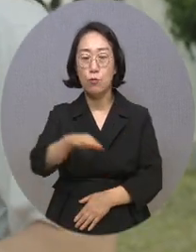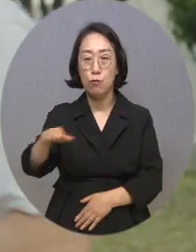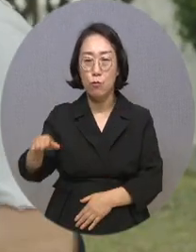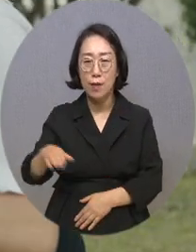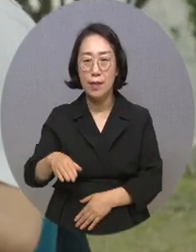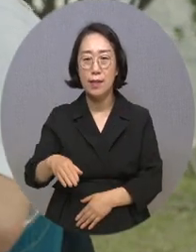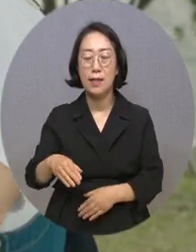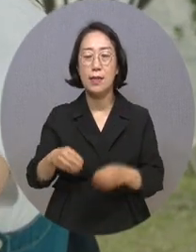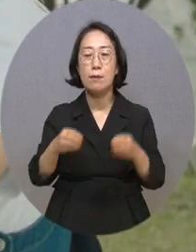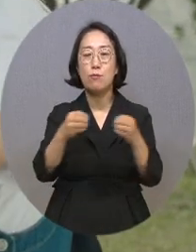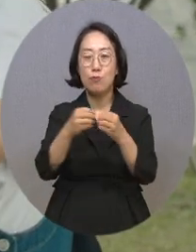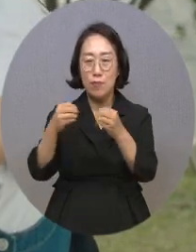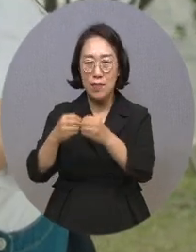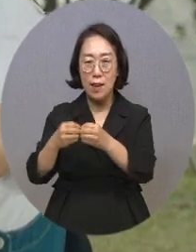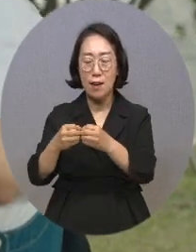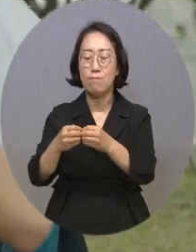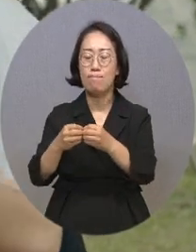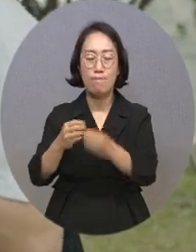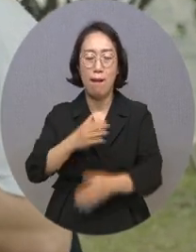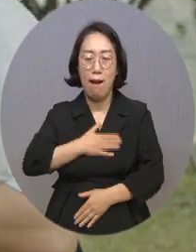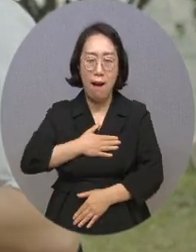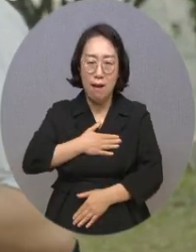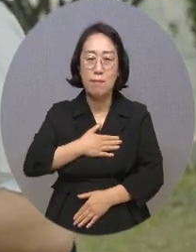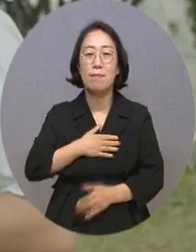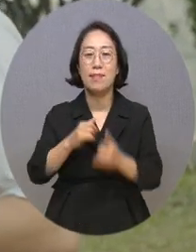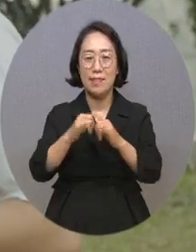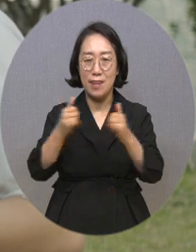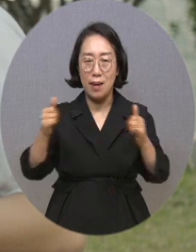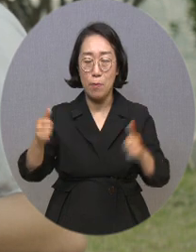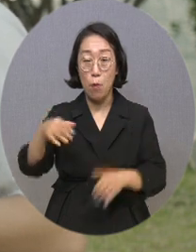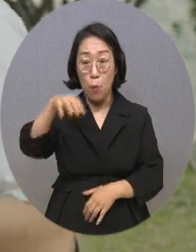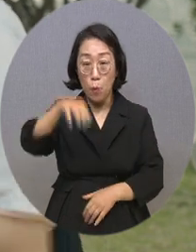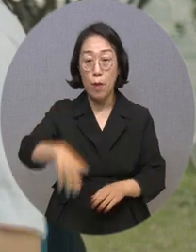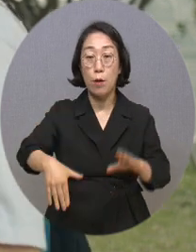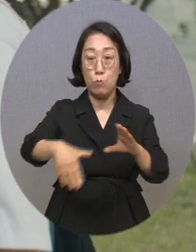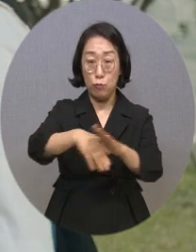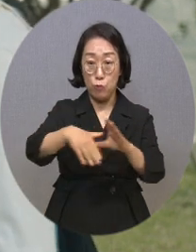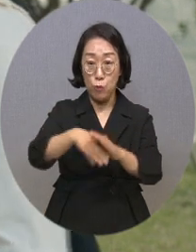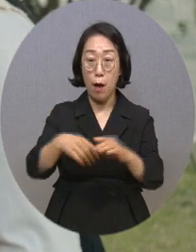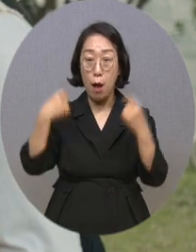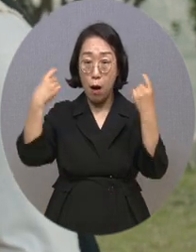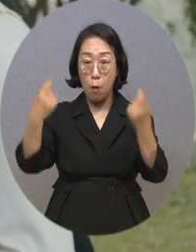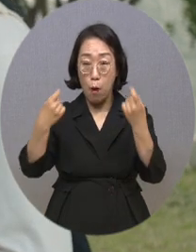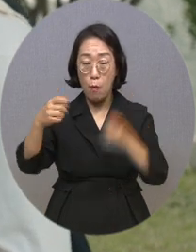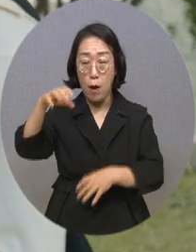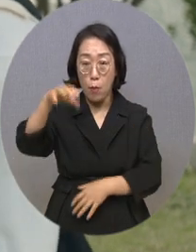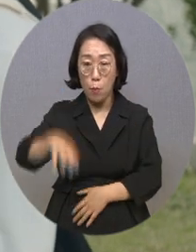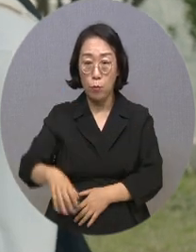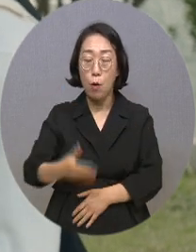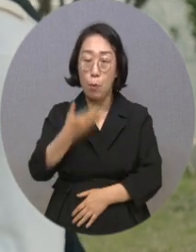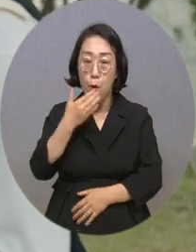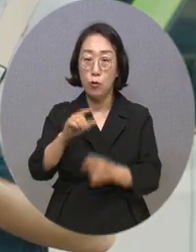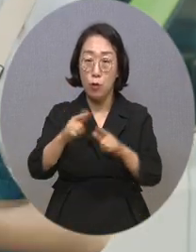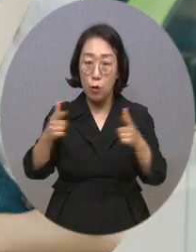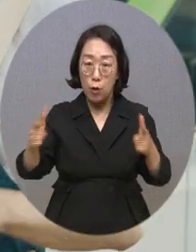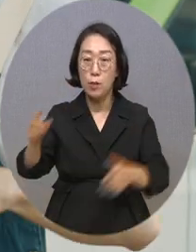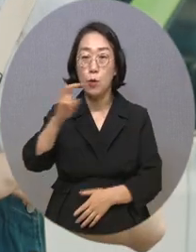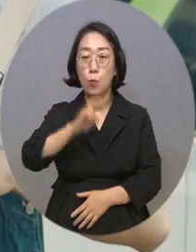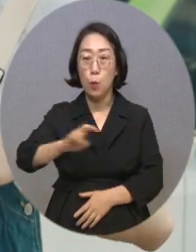음유시인 어디든지 다니면서 그곳에 있는 문화 아니면 그곳에 뭐 관광지 뭐 먹거리 이런 것들을 노래로